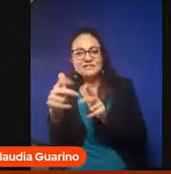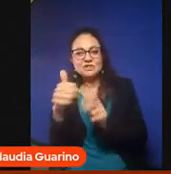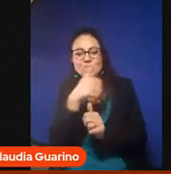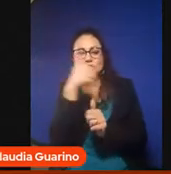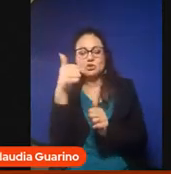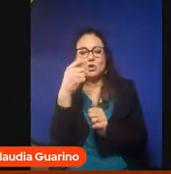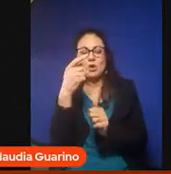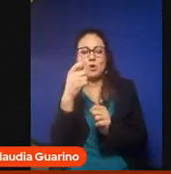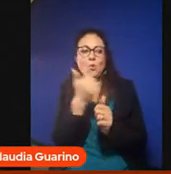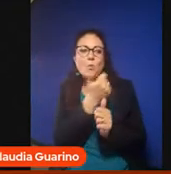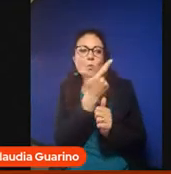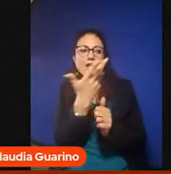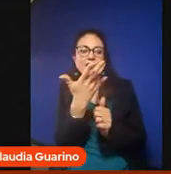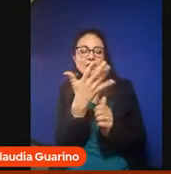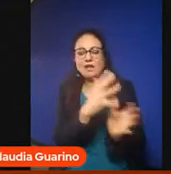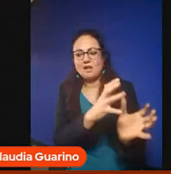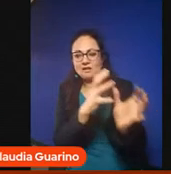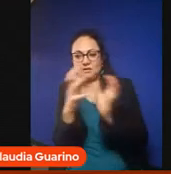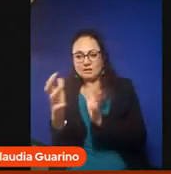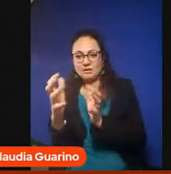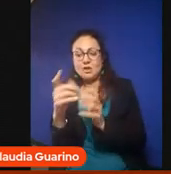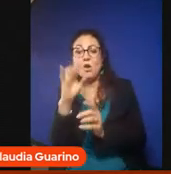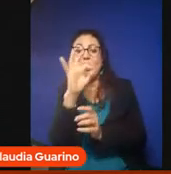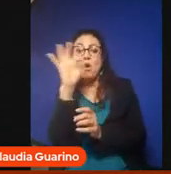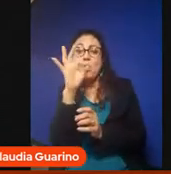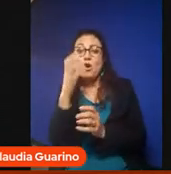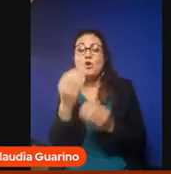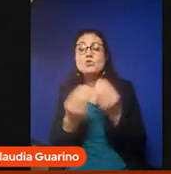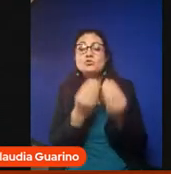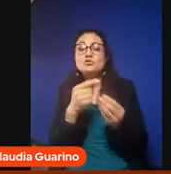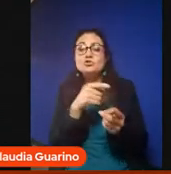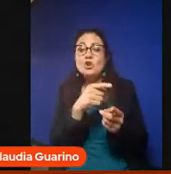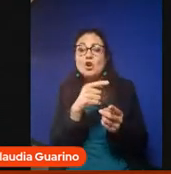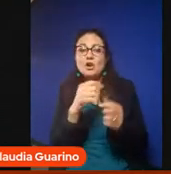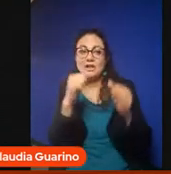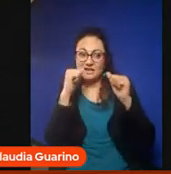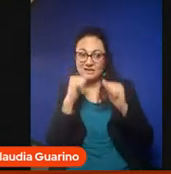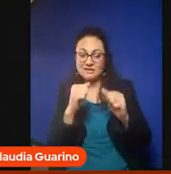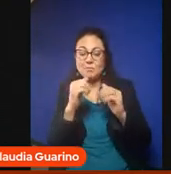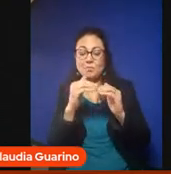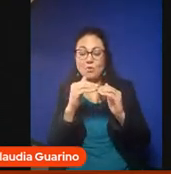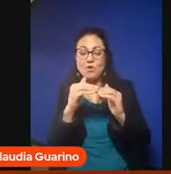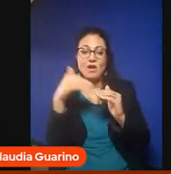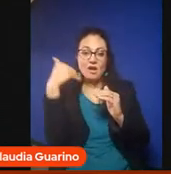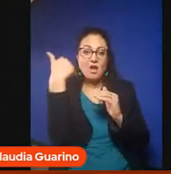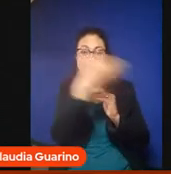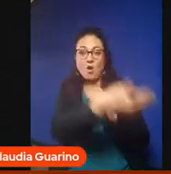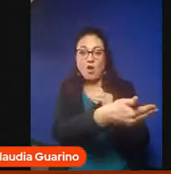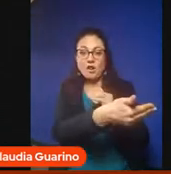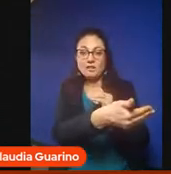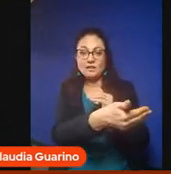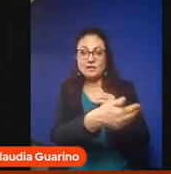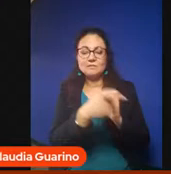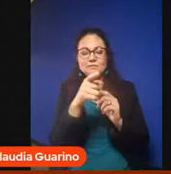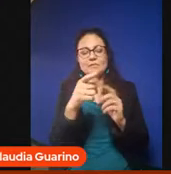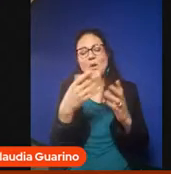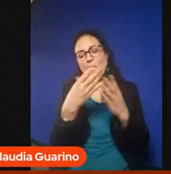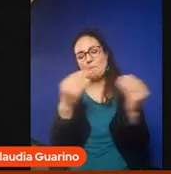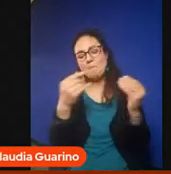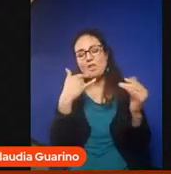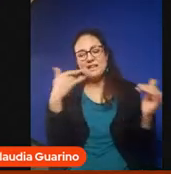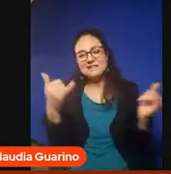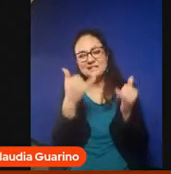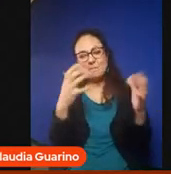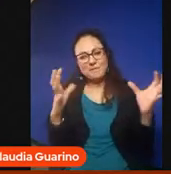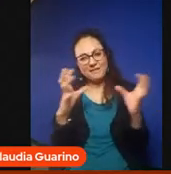parte e i giochi in cui invece si può andare molto più in là. È molto, molto semplificata questa visione. E